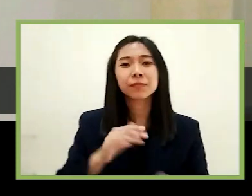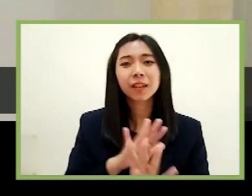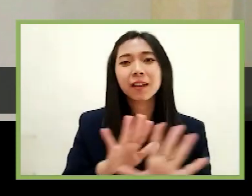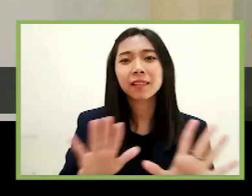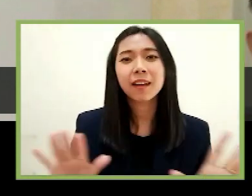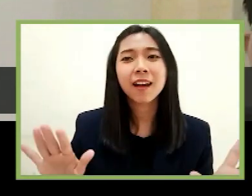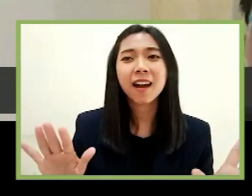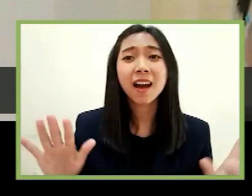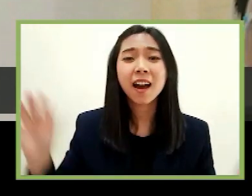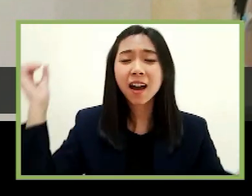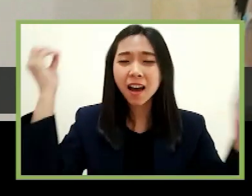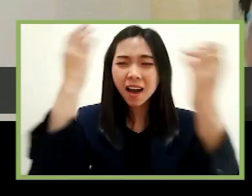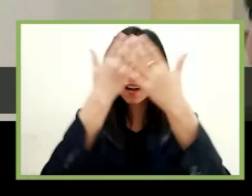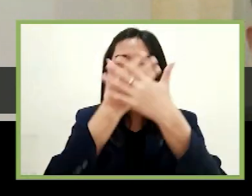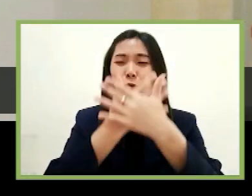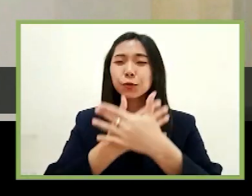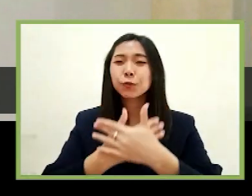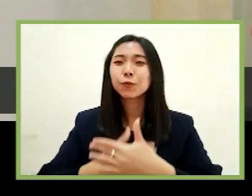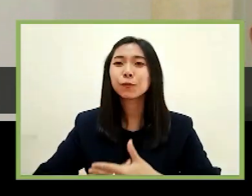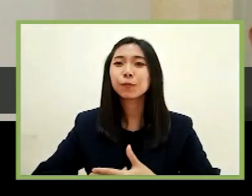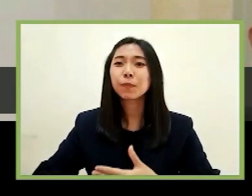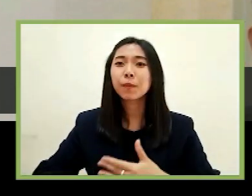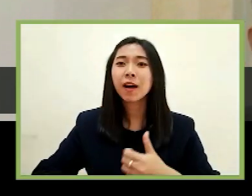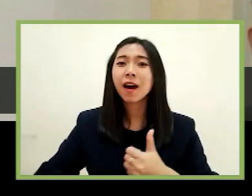Ku tak tahu aku